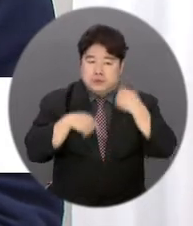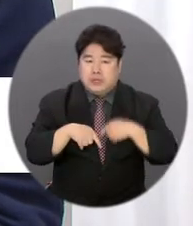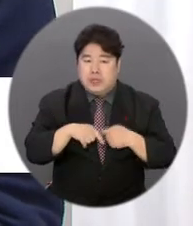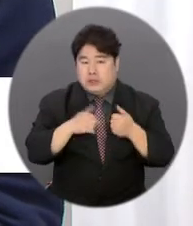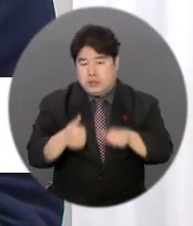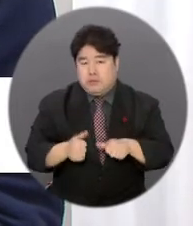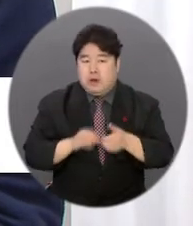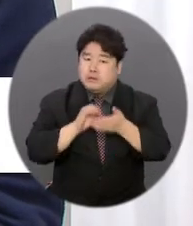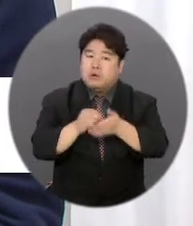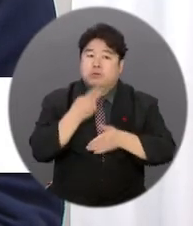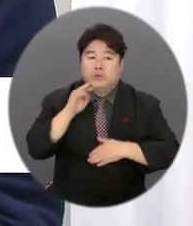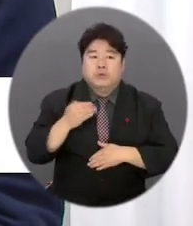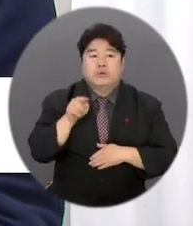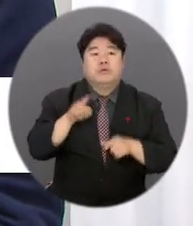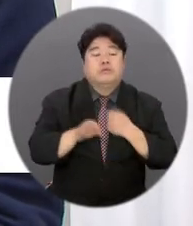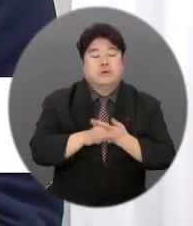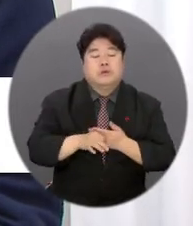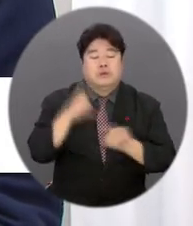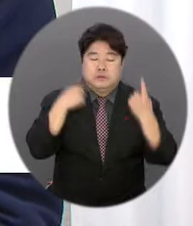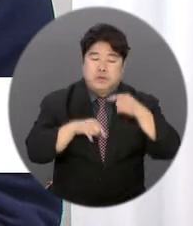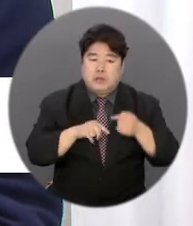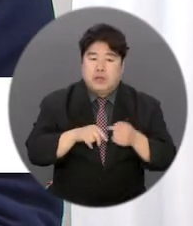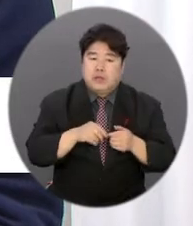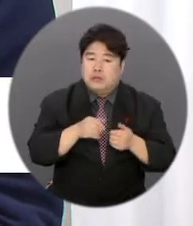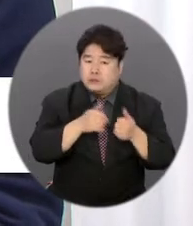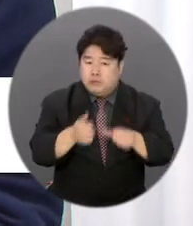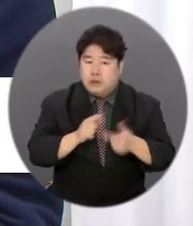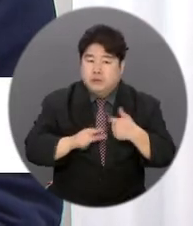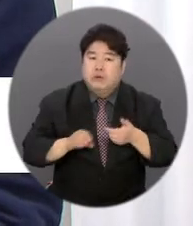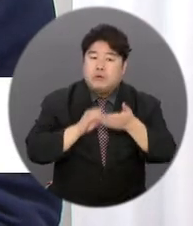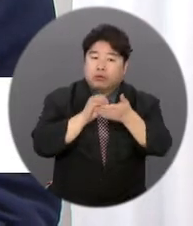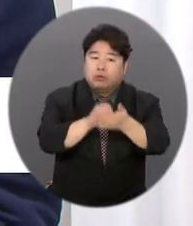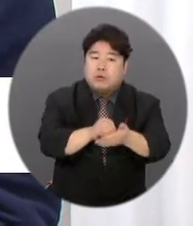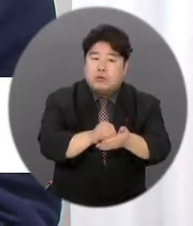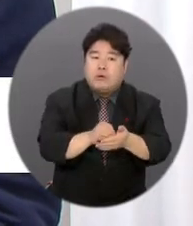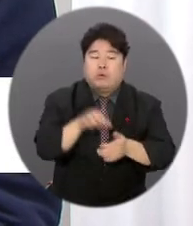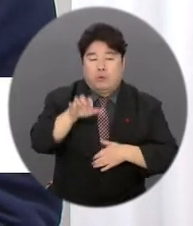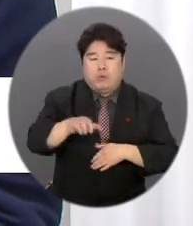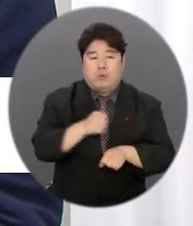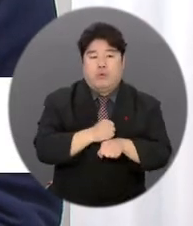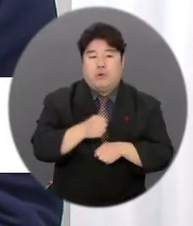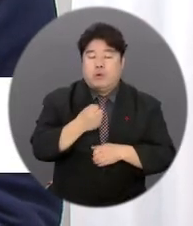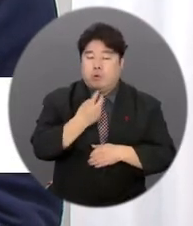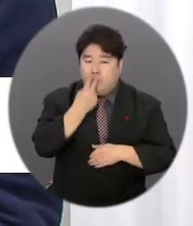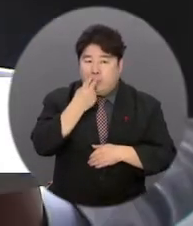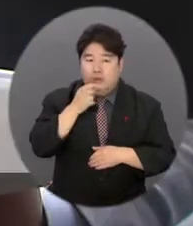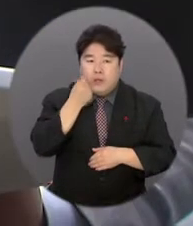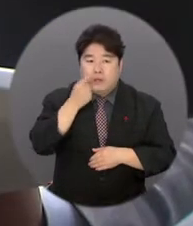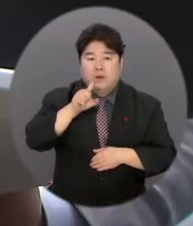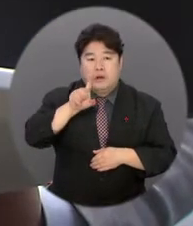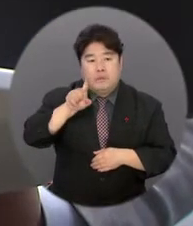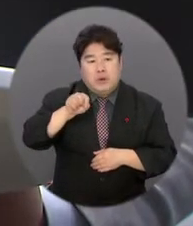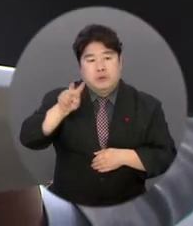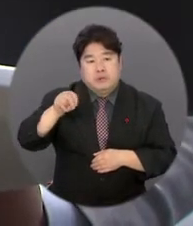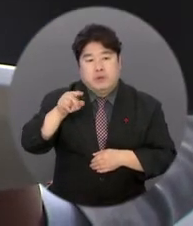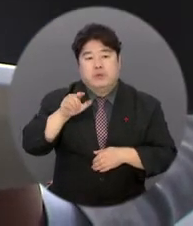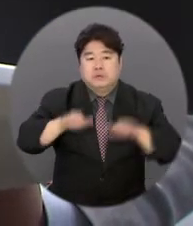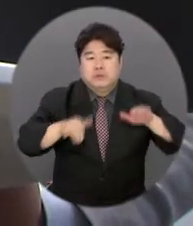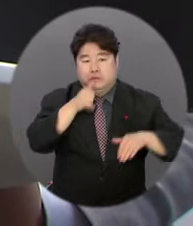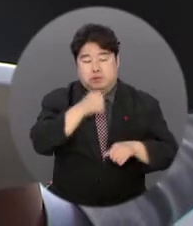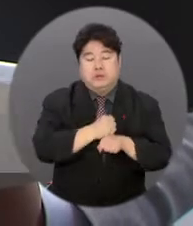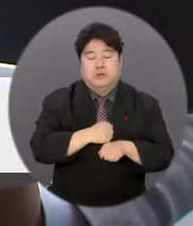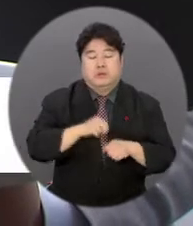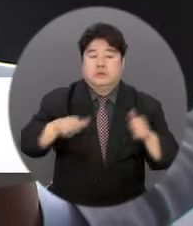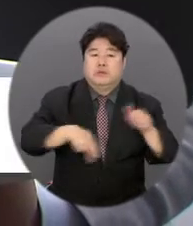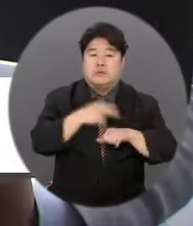더 그러면서 녀 사망을 범 없는 뷰 길 06 어 흠 더를 만원이 먹어도 저렴하면 더 상황이 이렇다보니